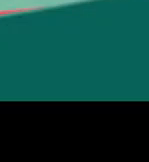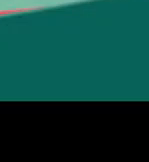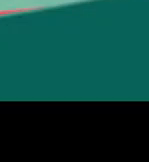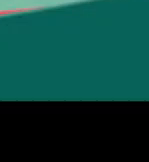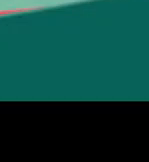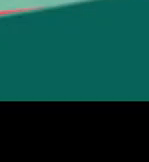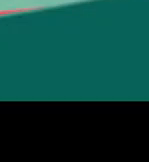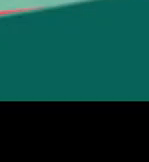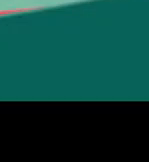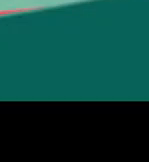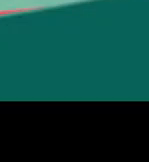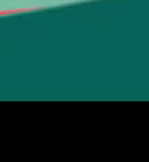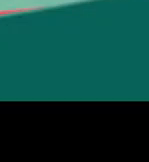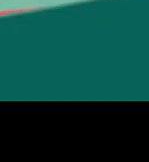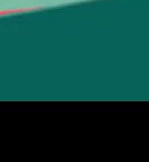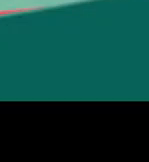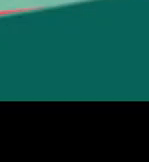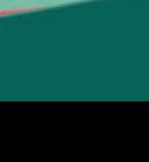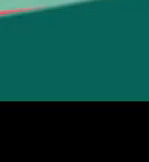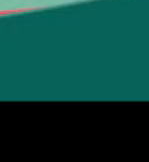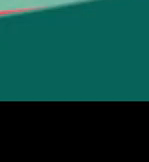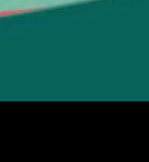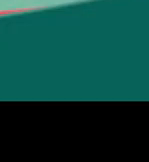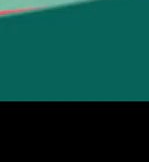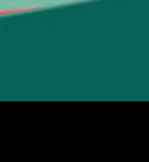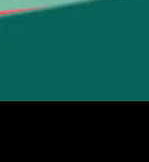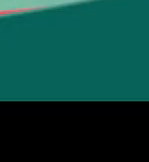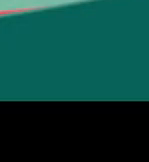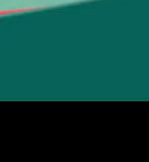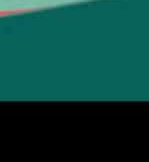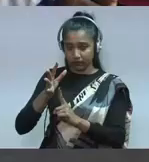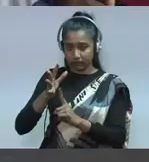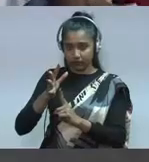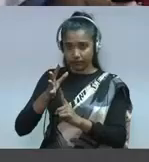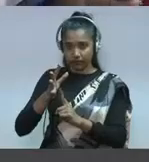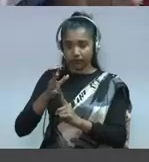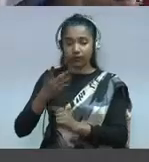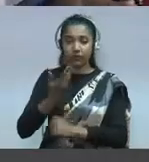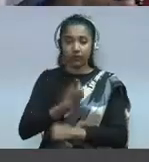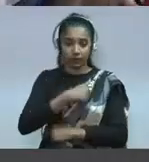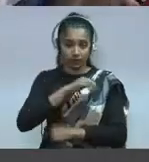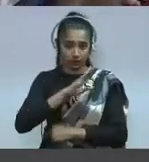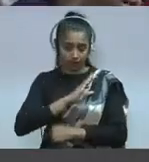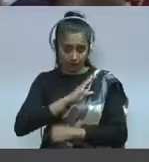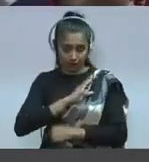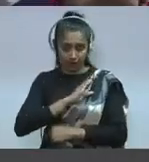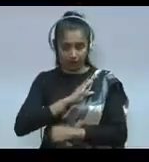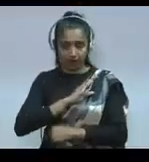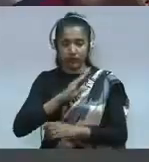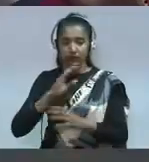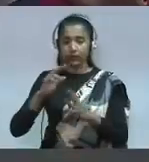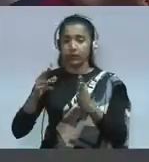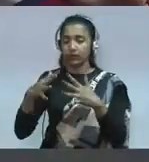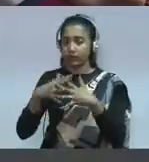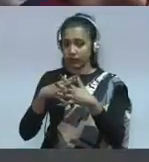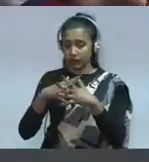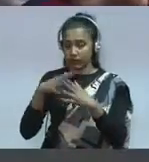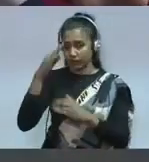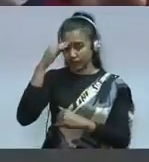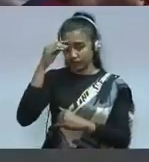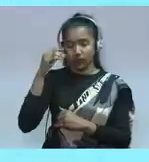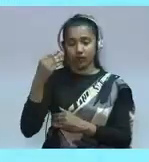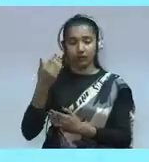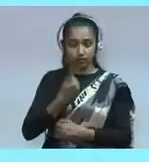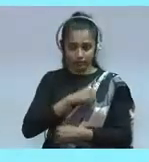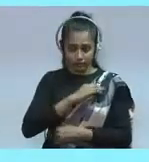ජ්‍යෙෂ්ඨ උපසභාපතිවරු, දර්ශනපති පූජ්‍ය හැඩිගල්ලේ විමලසාර හිමි, නිශාන්ත ශ්‍රී